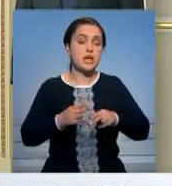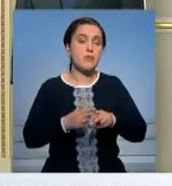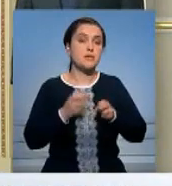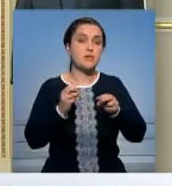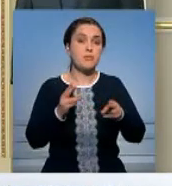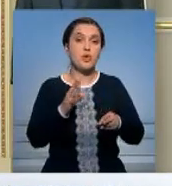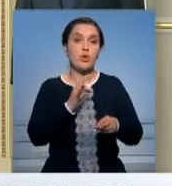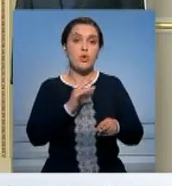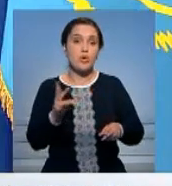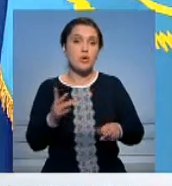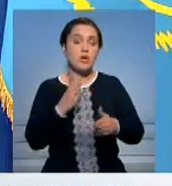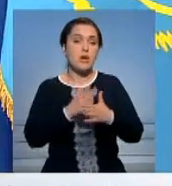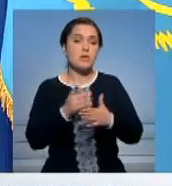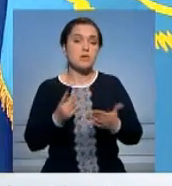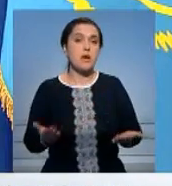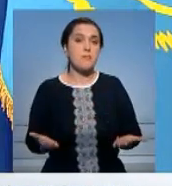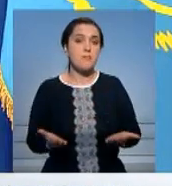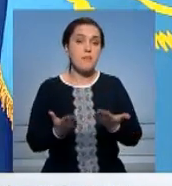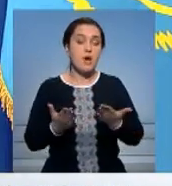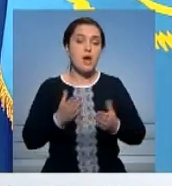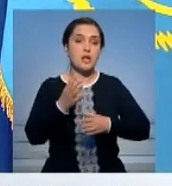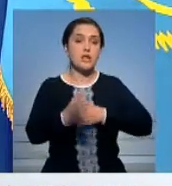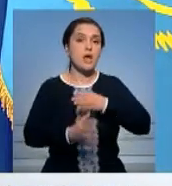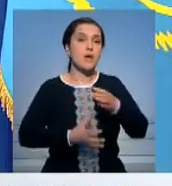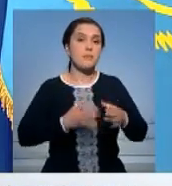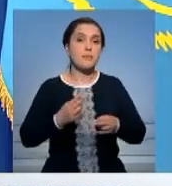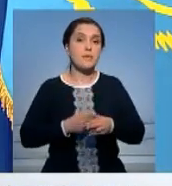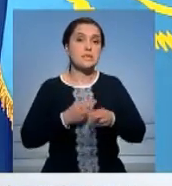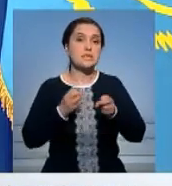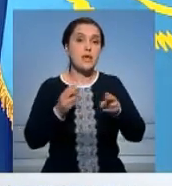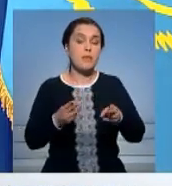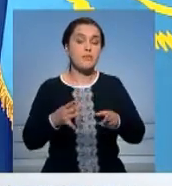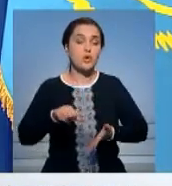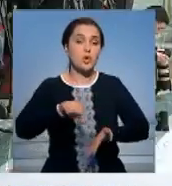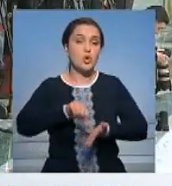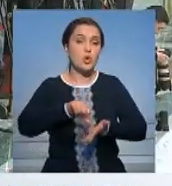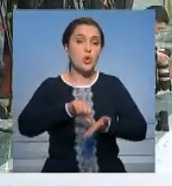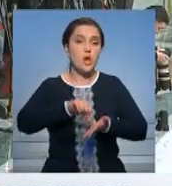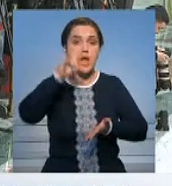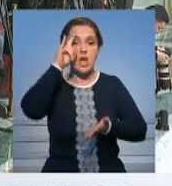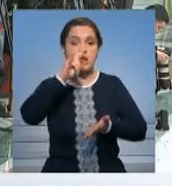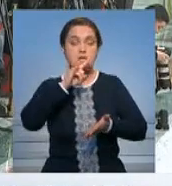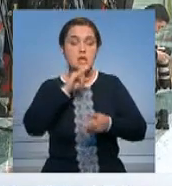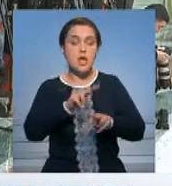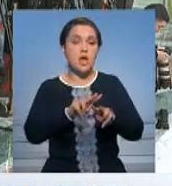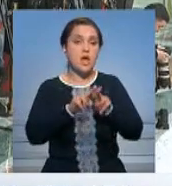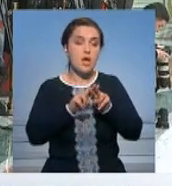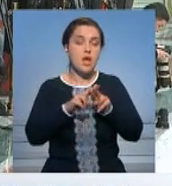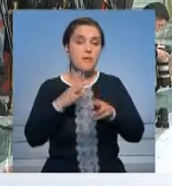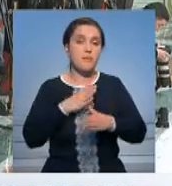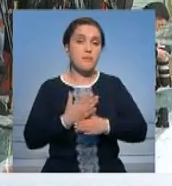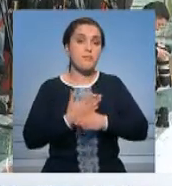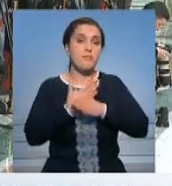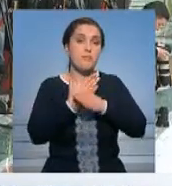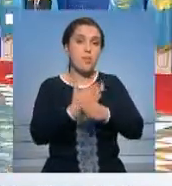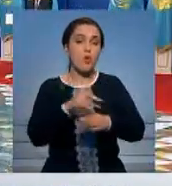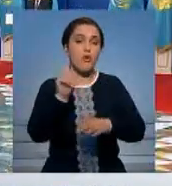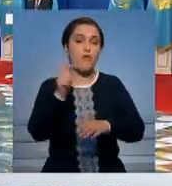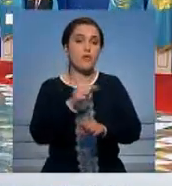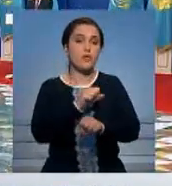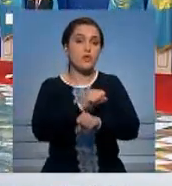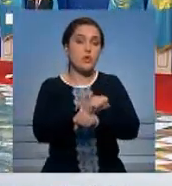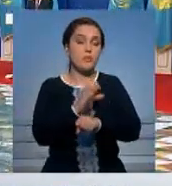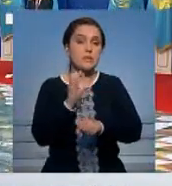поддержанию глобальной безопасности, особо отметив роль Астанинского процесса в урегулировании конфликта в Сирии. Президент заявил о